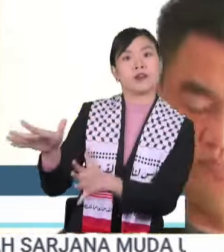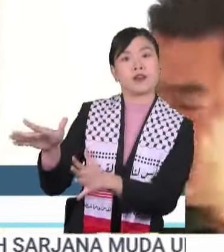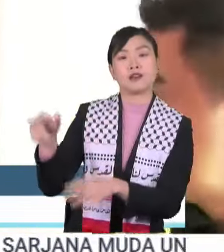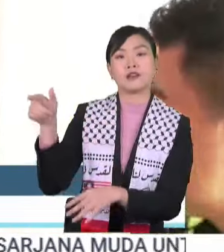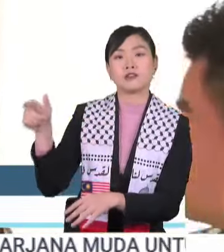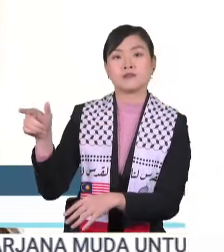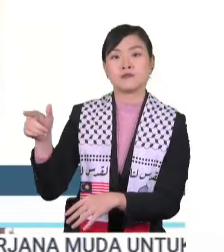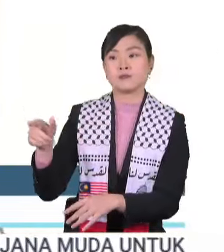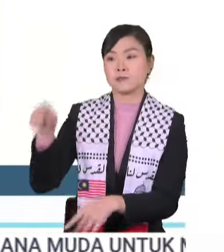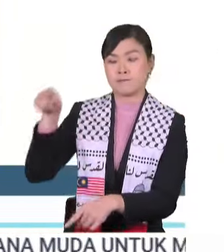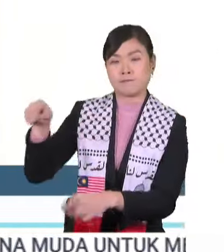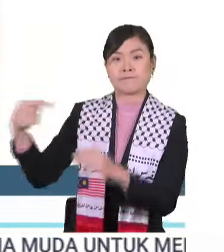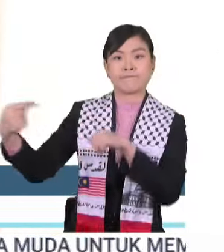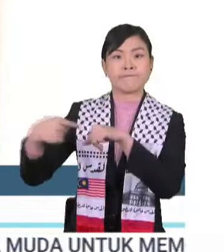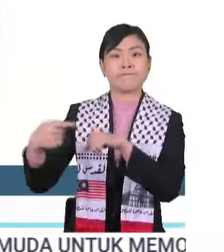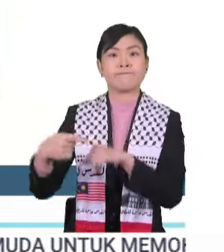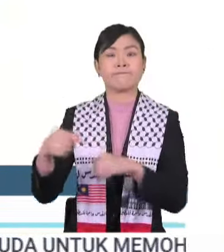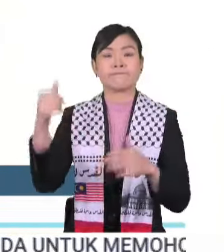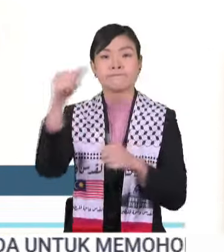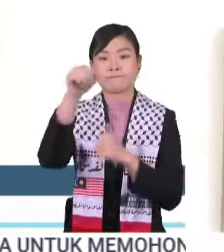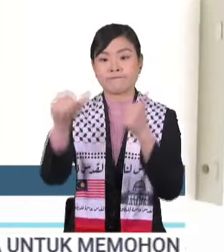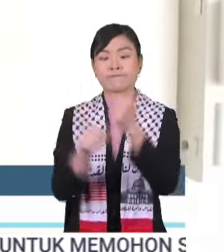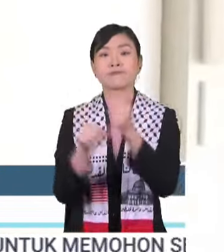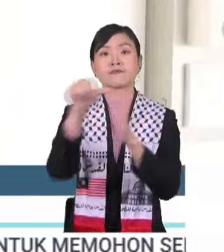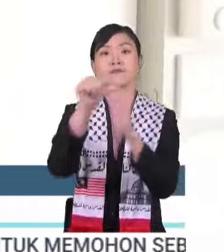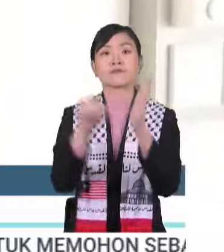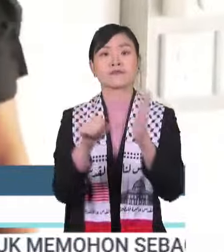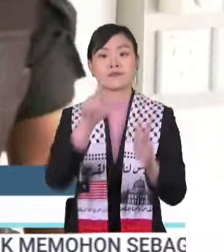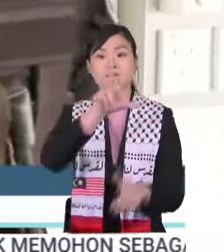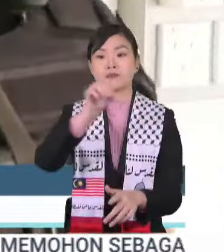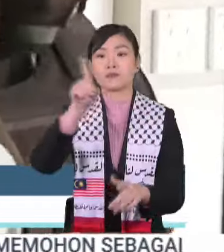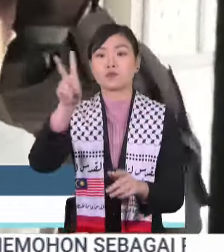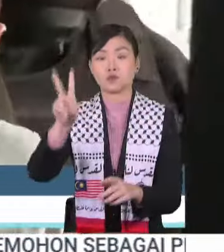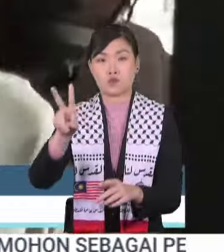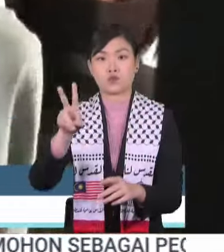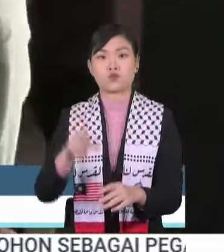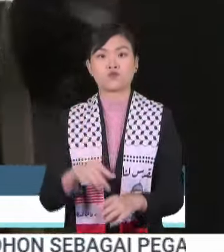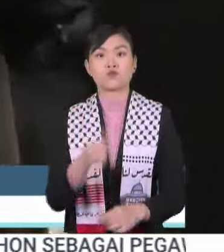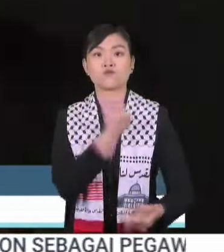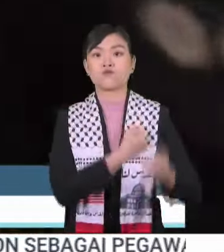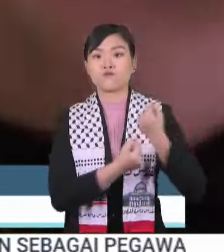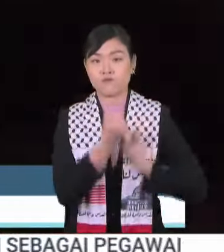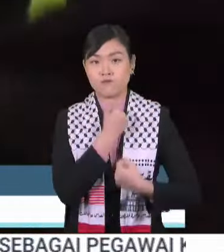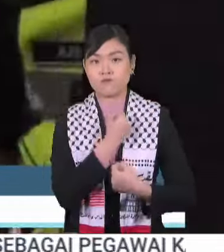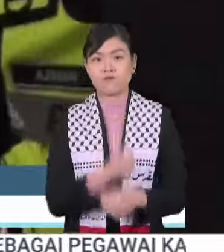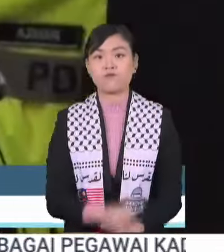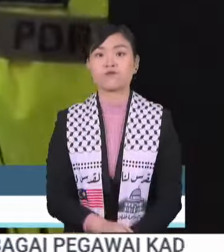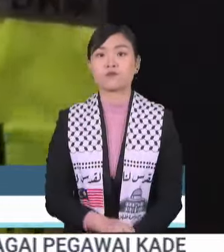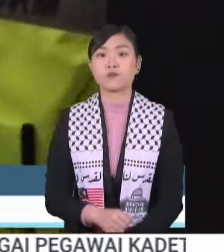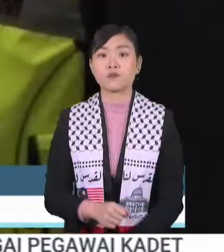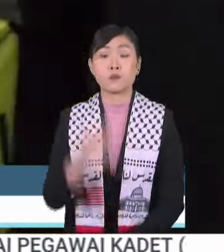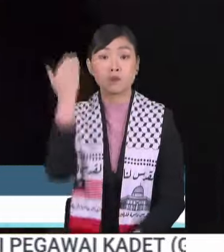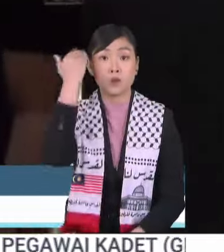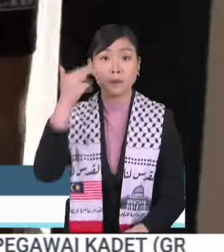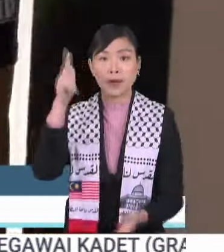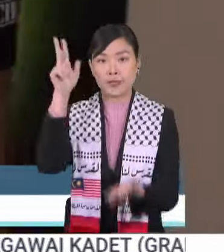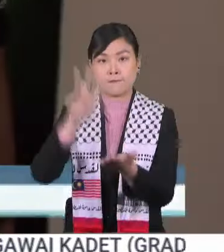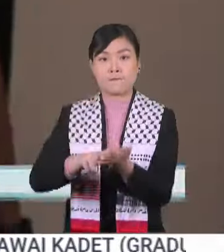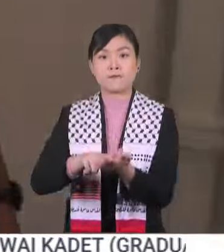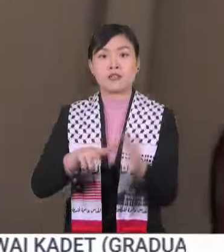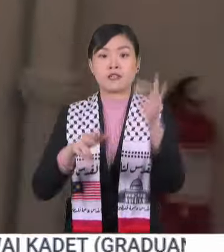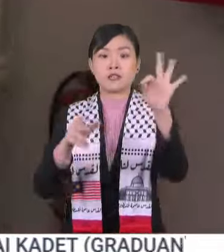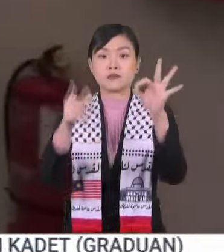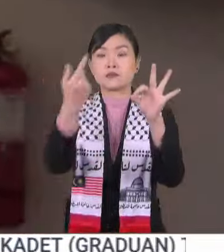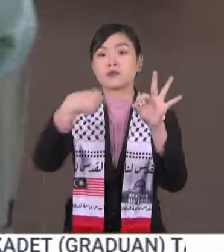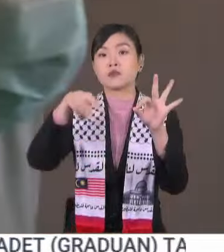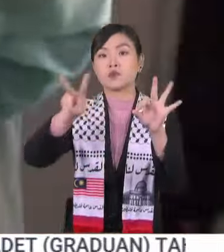mengikut seksyen 302 kanun keseksaan tiada jaminan dibenarkan terhadap tertuduh mahkamah menetapkan 19 Februari hadapan